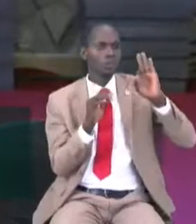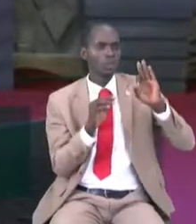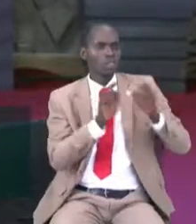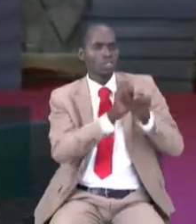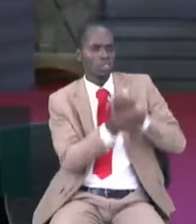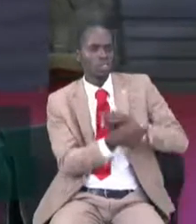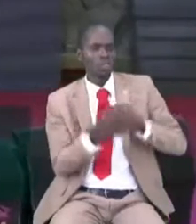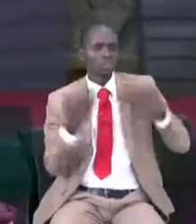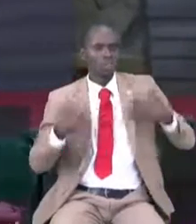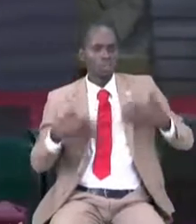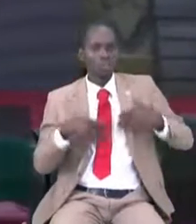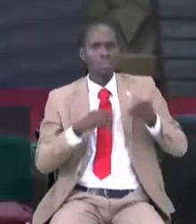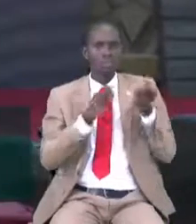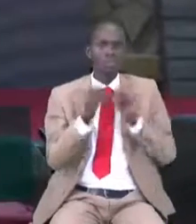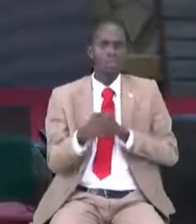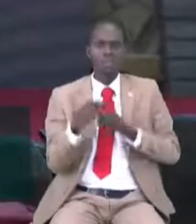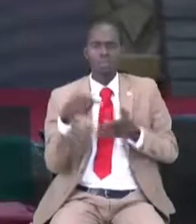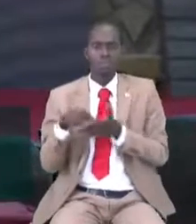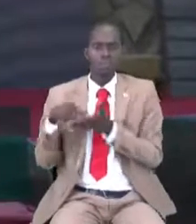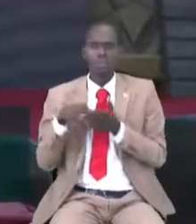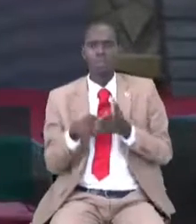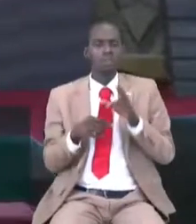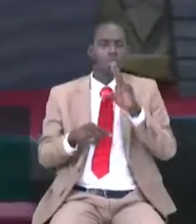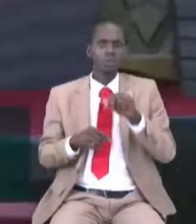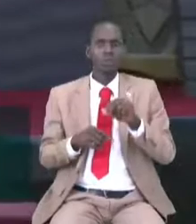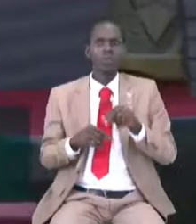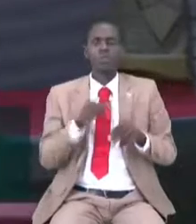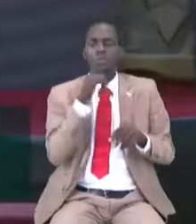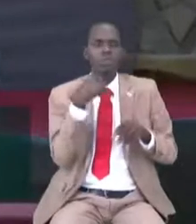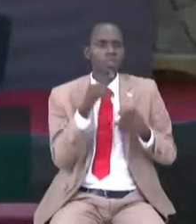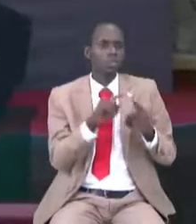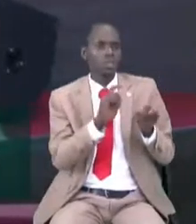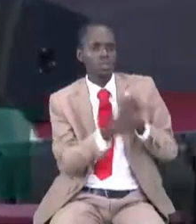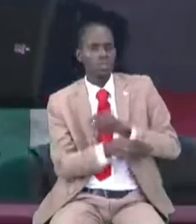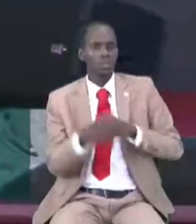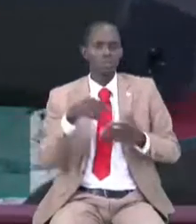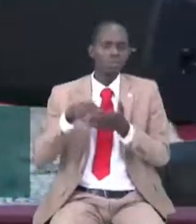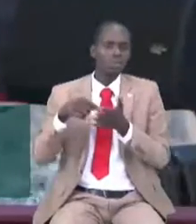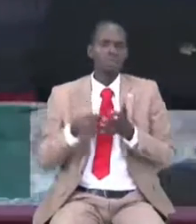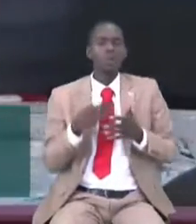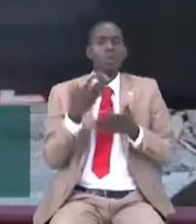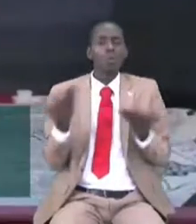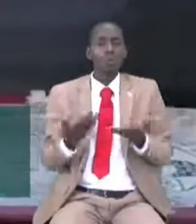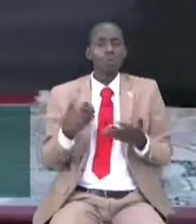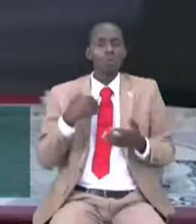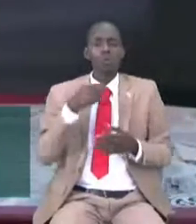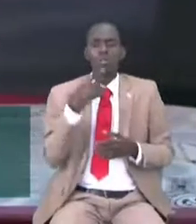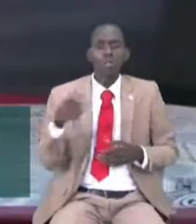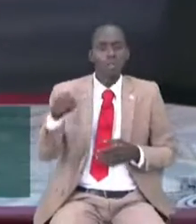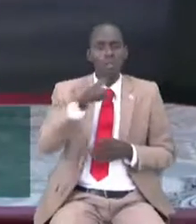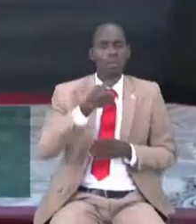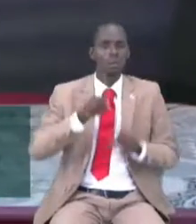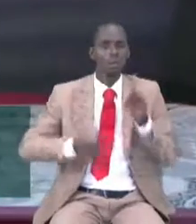dit pas de se transformer. Non, nous leur disons, croyez et naissez de nouveau, parce que c'est